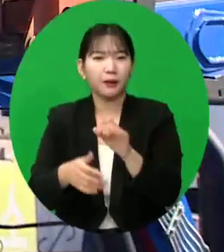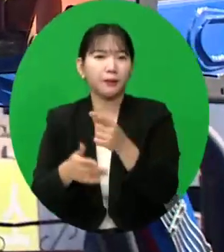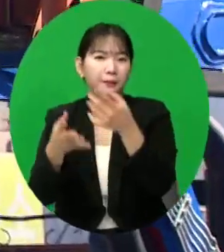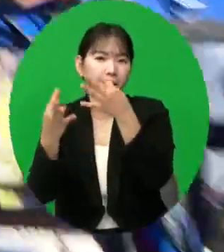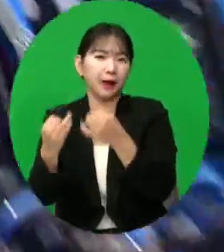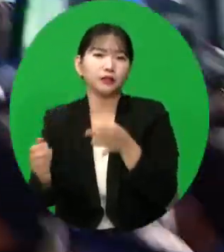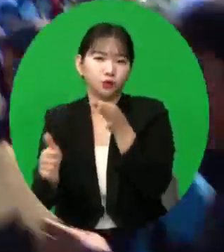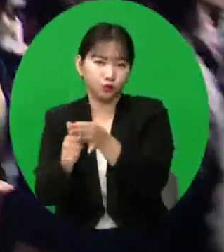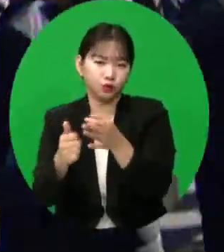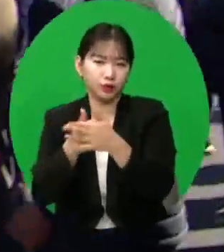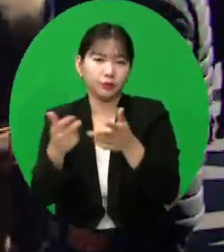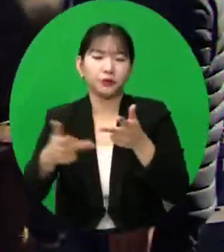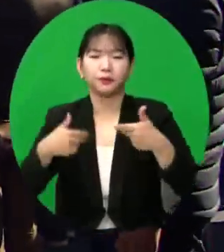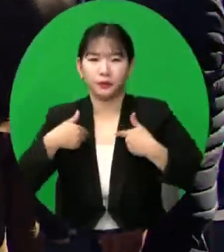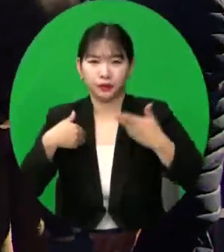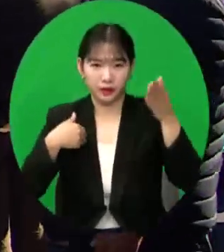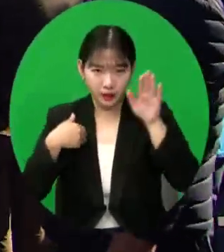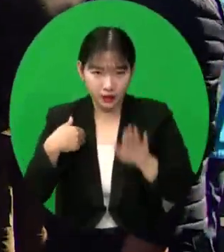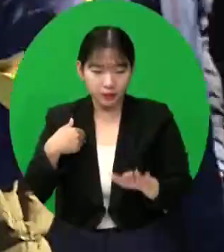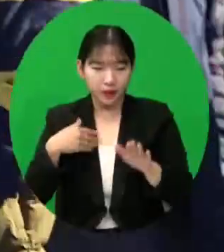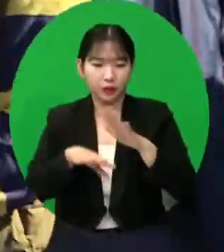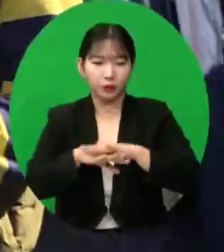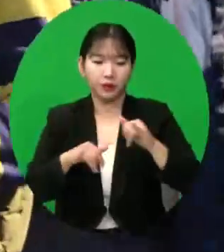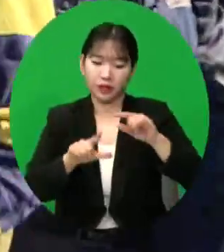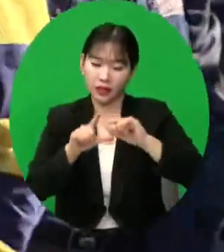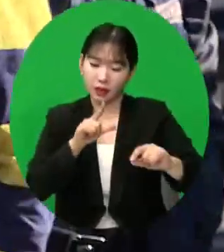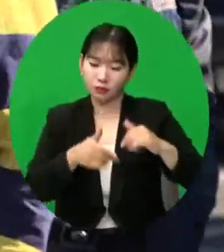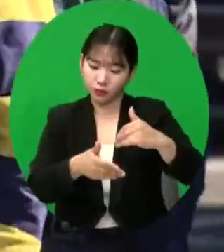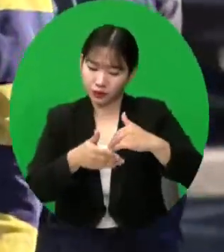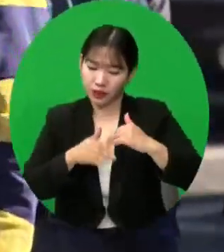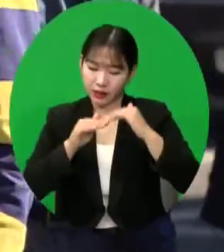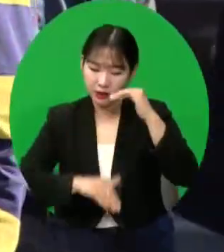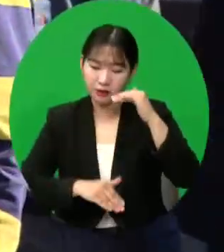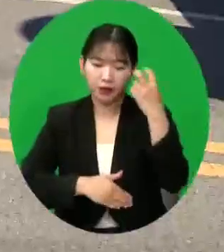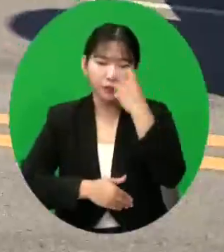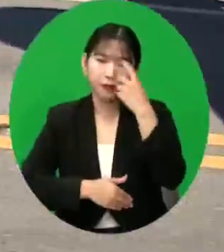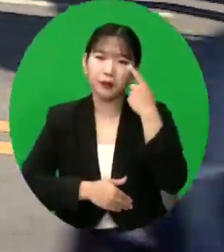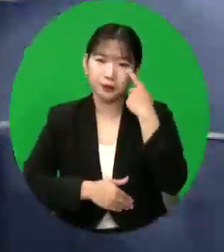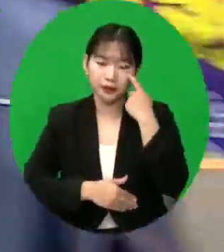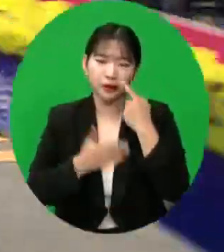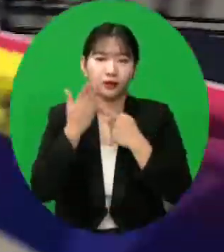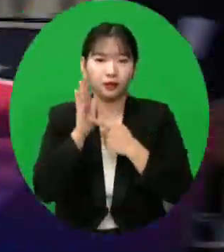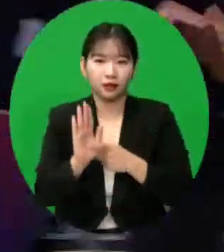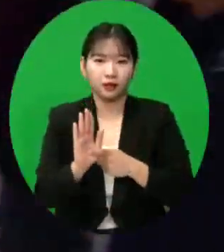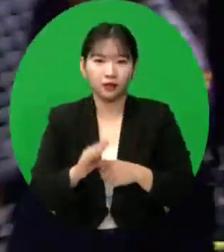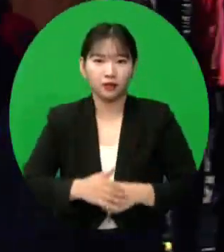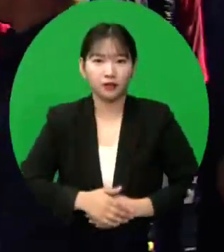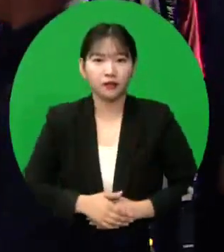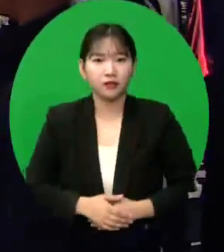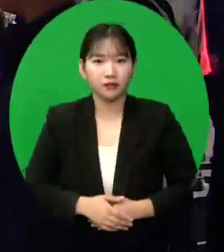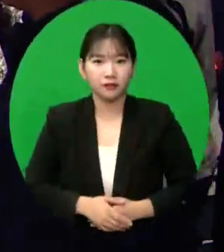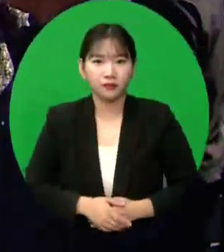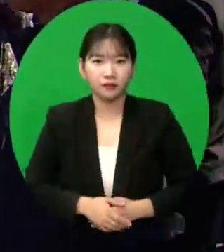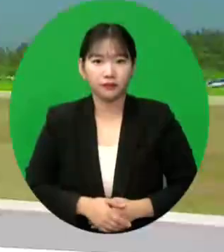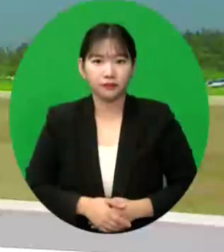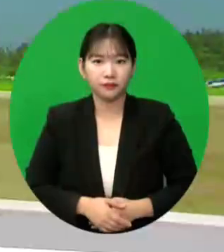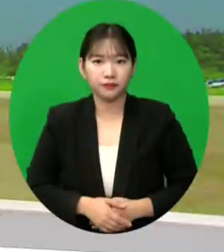불가피하다는 입장이지만 농민들의 일부 요구 사항을 검토하겠다고 밝혔습니다. MBC 뉴스 김진선입니다.